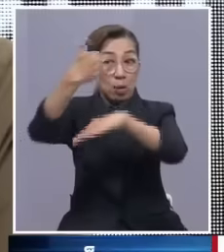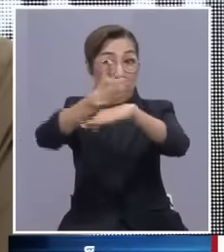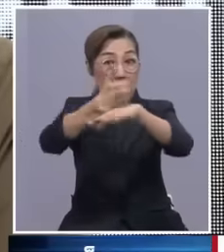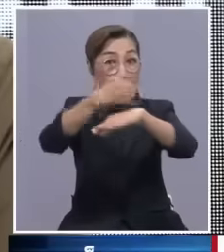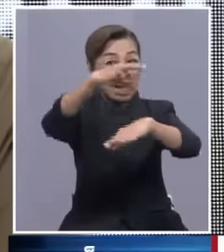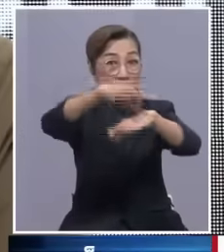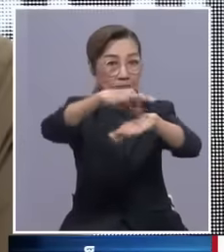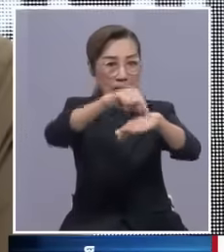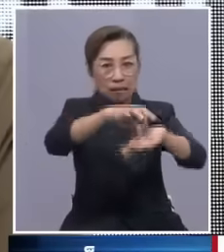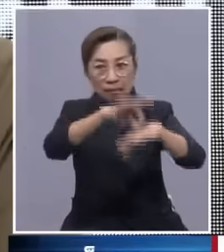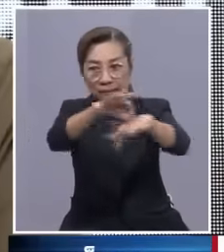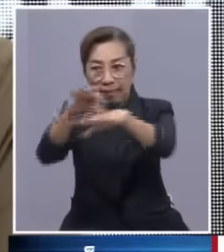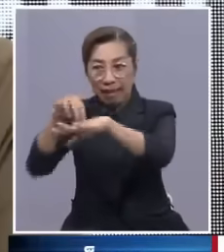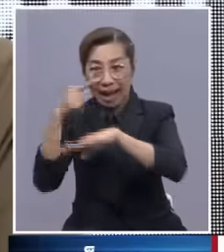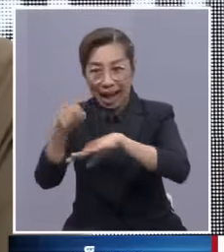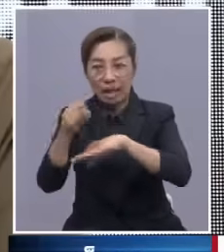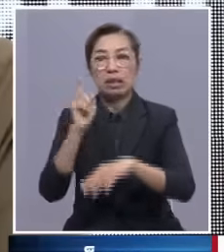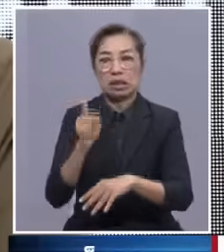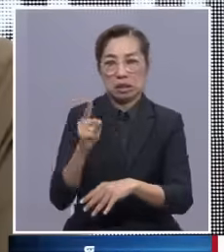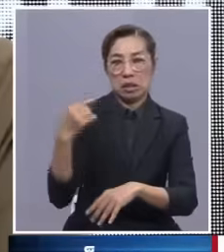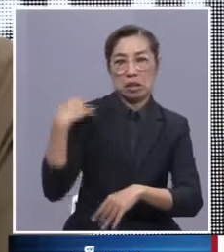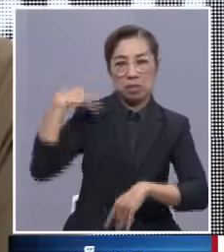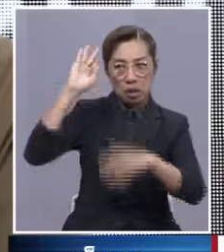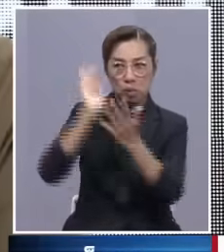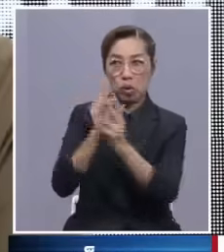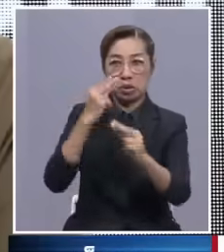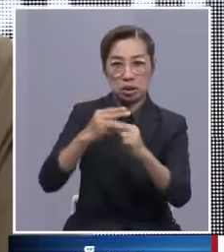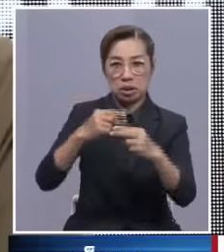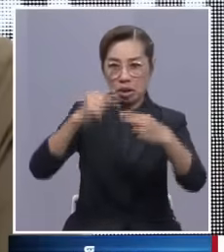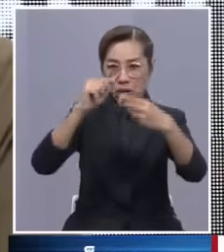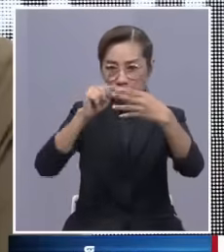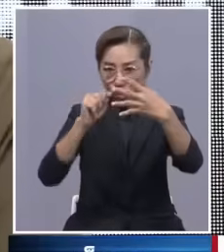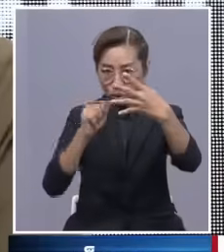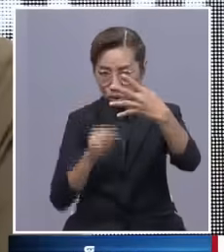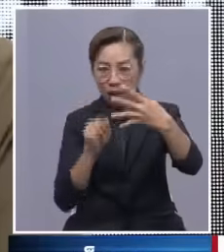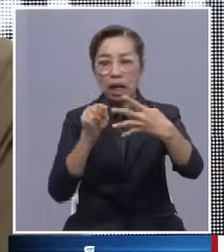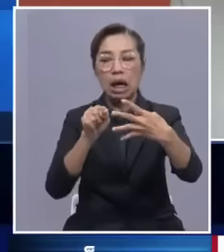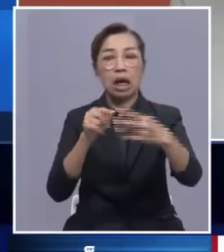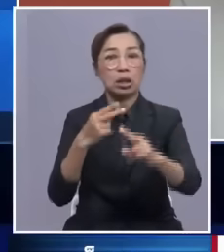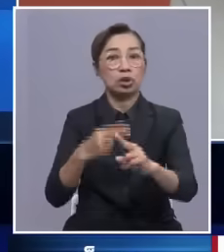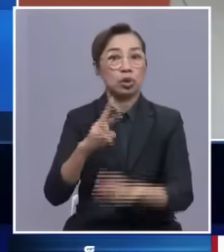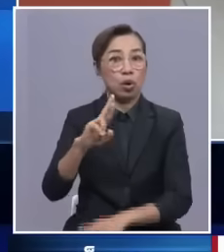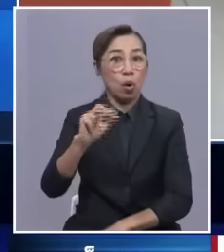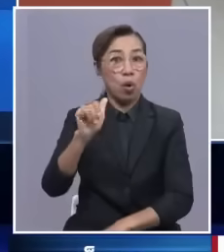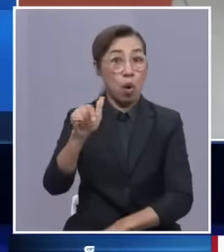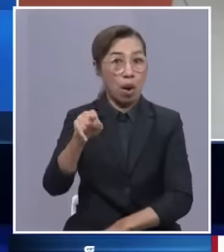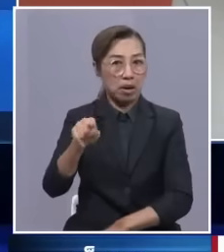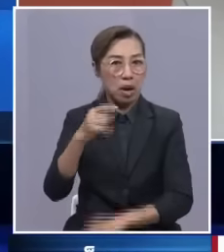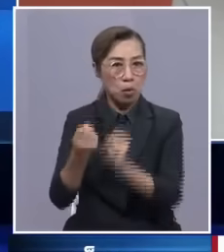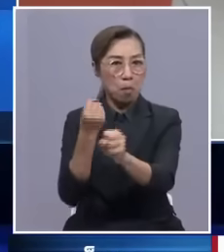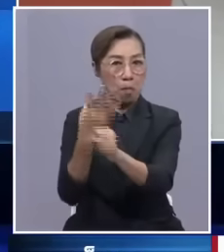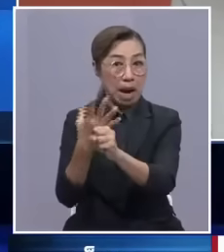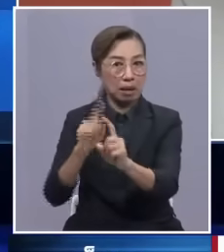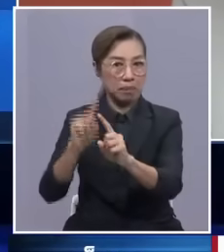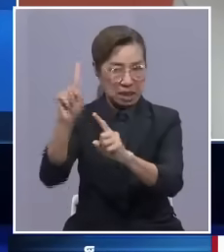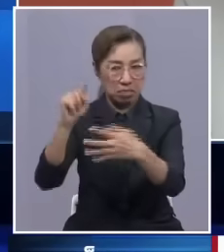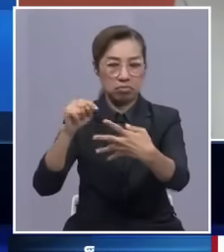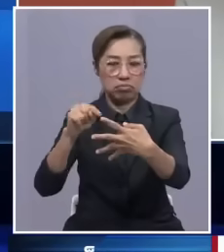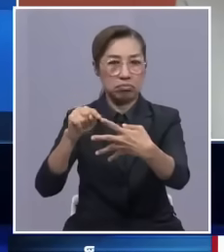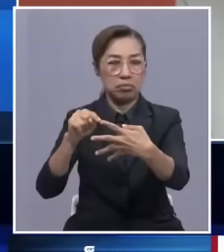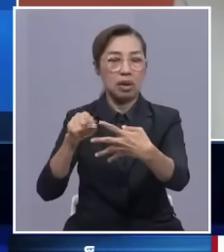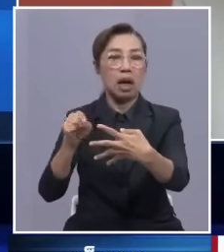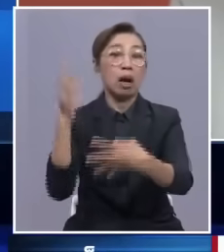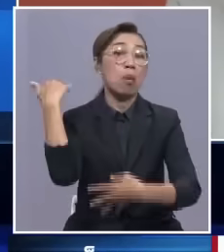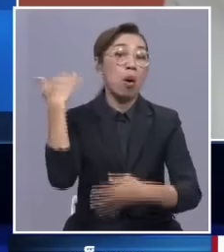าพลตำรวจเอกรอยนั้นจริงๆแล้วในระนาบรองผบ.ตร.ท่านอาวุโสอันดับหนึ่งซึ่งหลายคนก็ออกมา